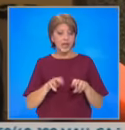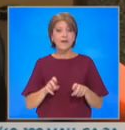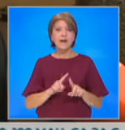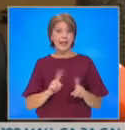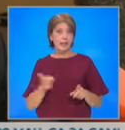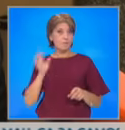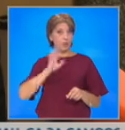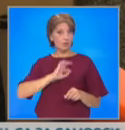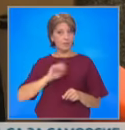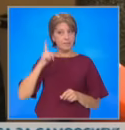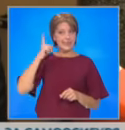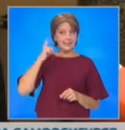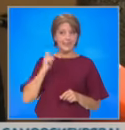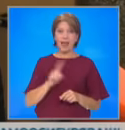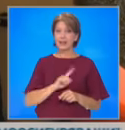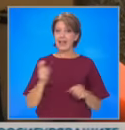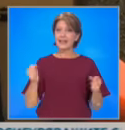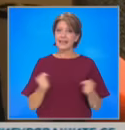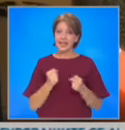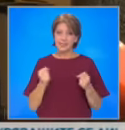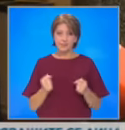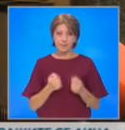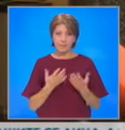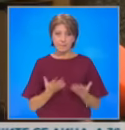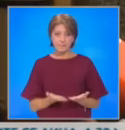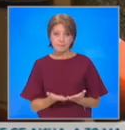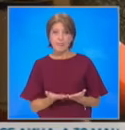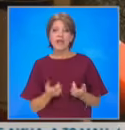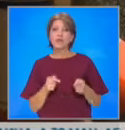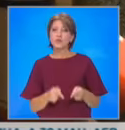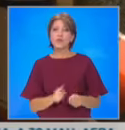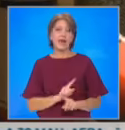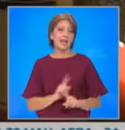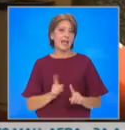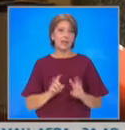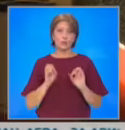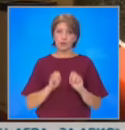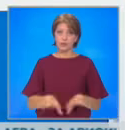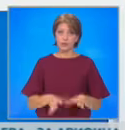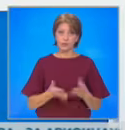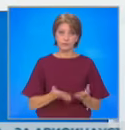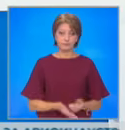получим сигнал, не действаме. Пото ни кажат, нали, когато не сигнализират, това действаме. Това е абсолютно недопустимо.